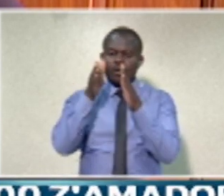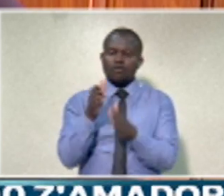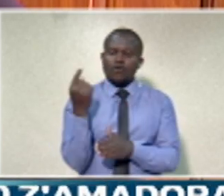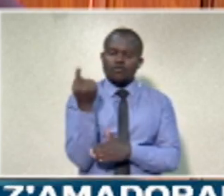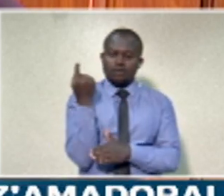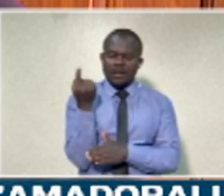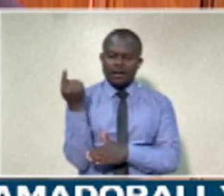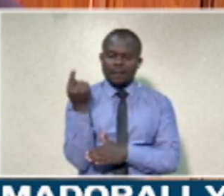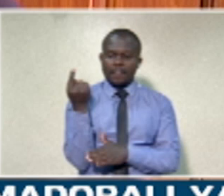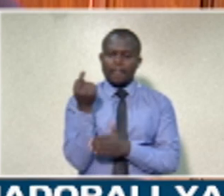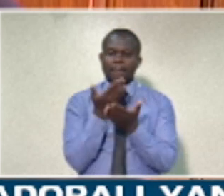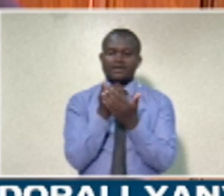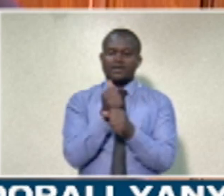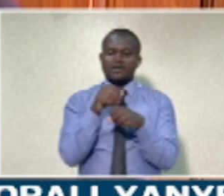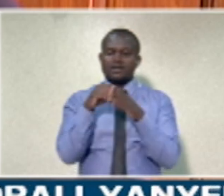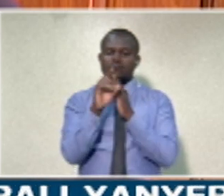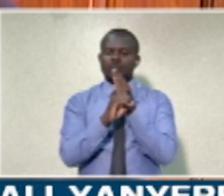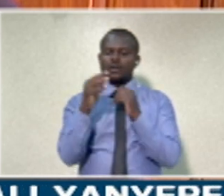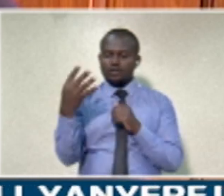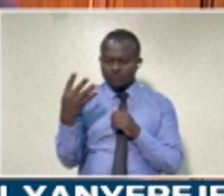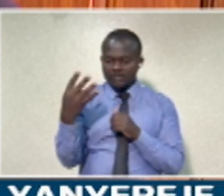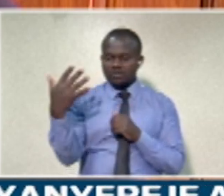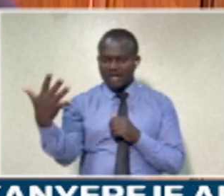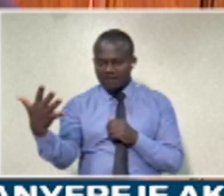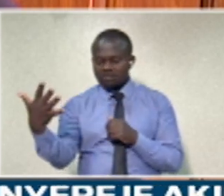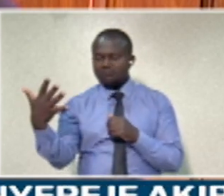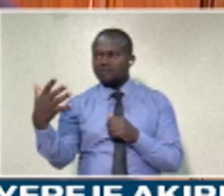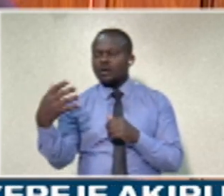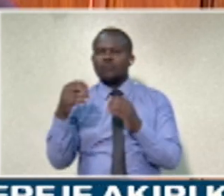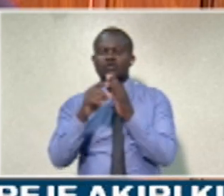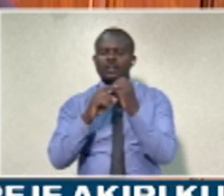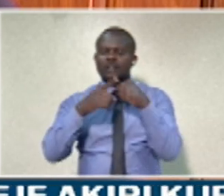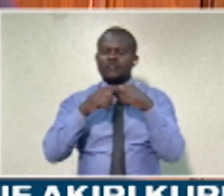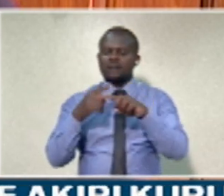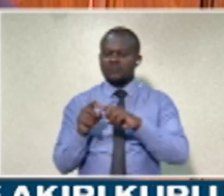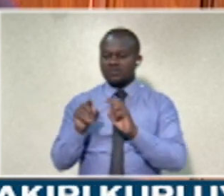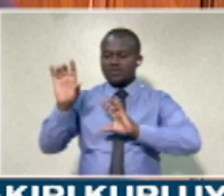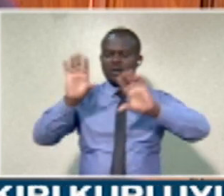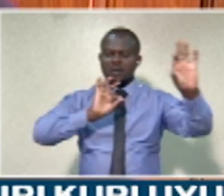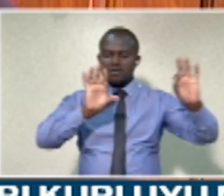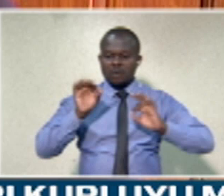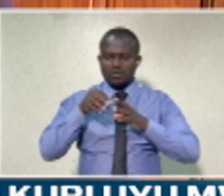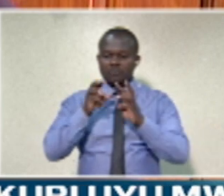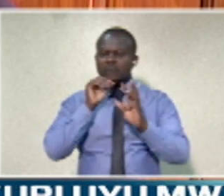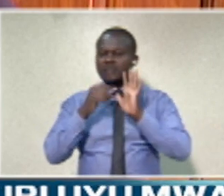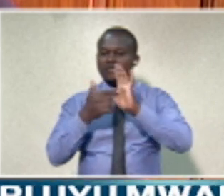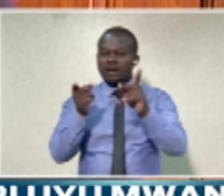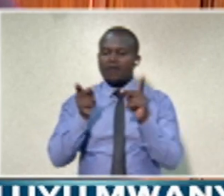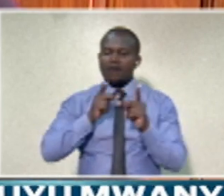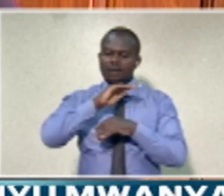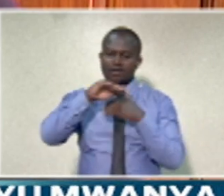umwe yasabye akazi mu turere tune dutanu dutandukanye. Icyo gihe rero kujya kujonjora ku buryo umuntu atagaragara aho